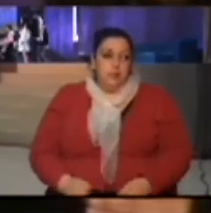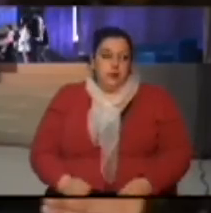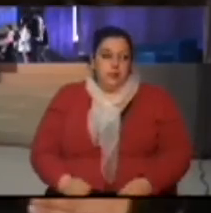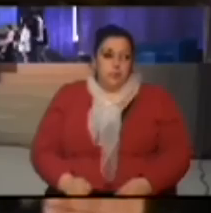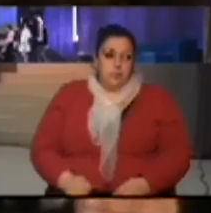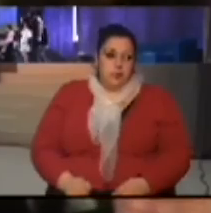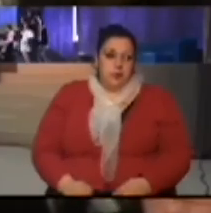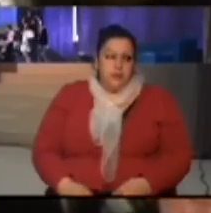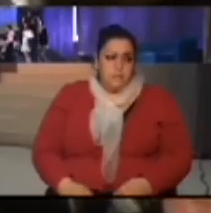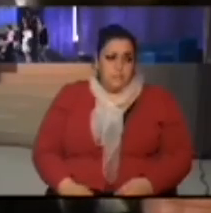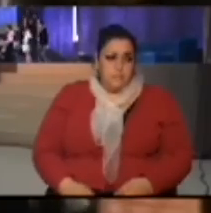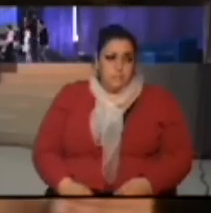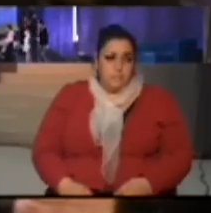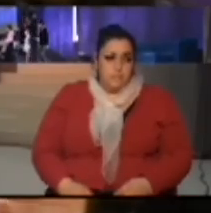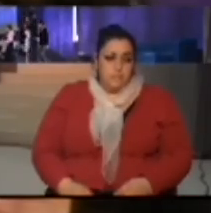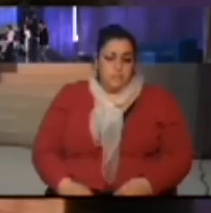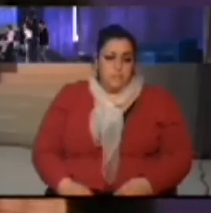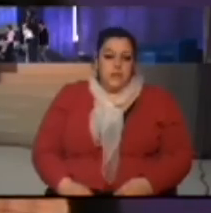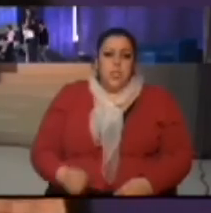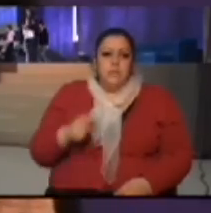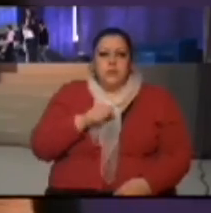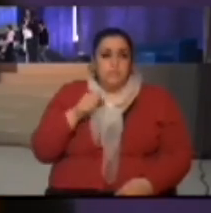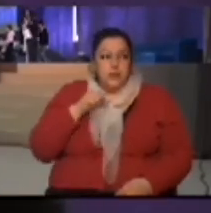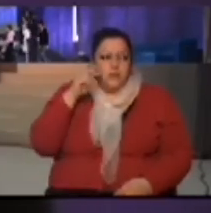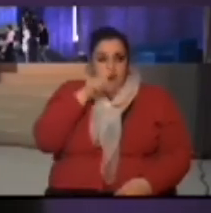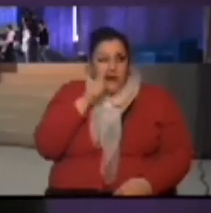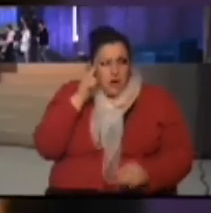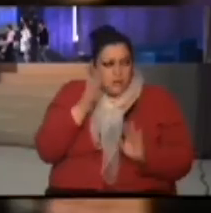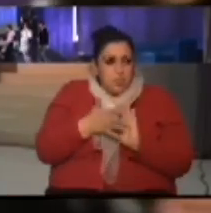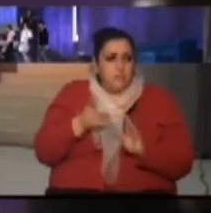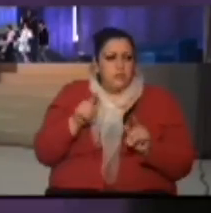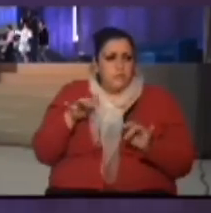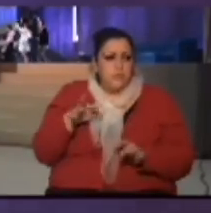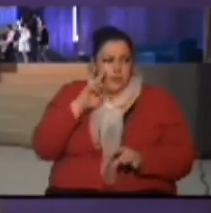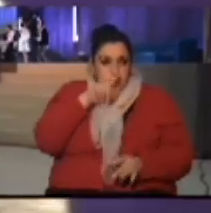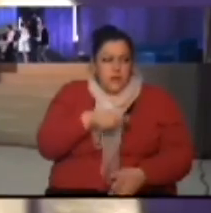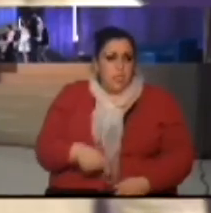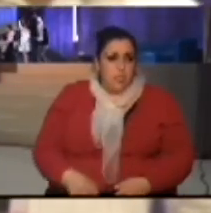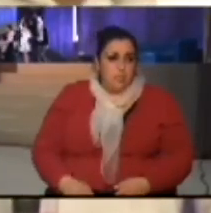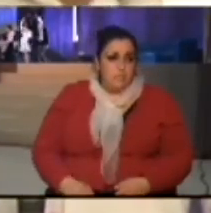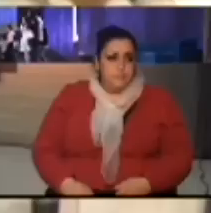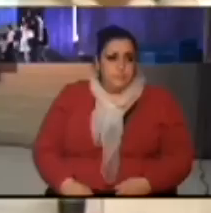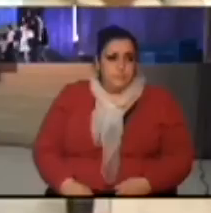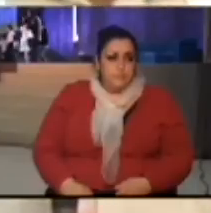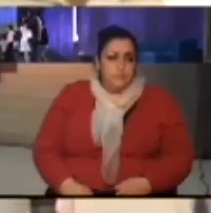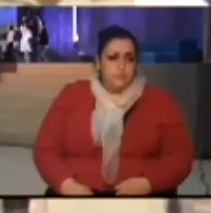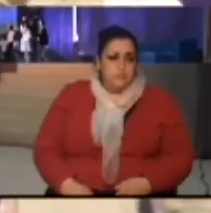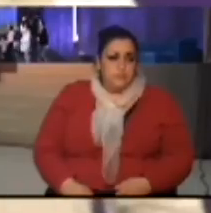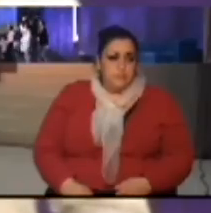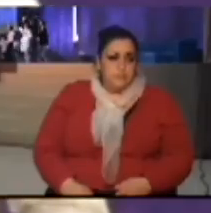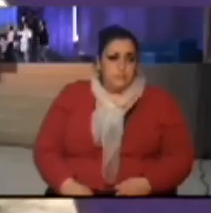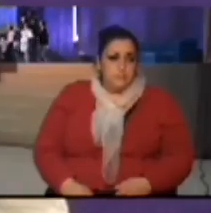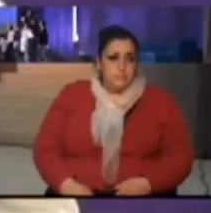չեն հասկացել, իրանց սխալ են պատասխանել, ու հետ մարդիկ մեկուսացել են այսօր։ Ես ասում եմ,